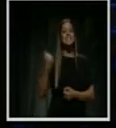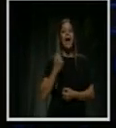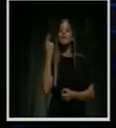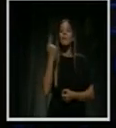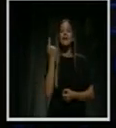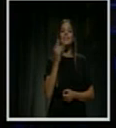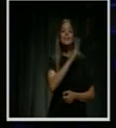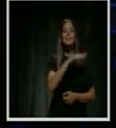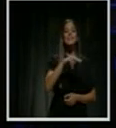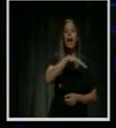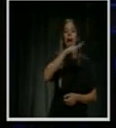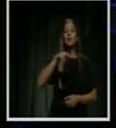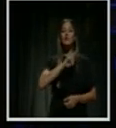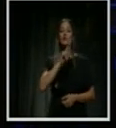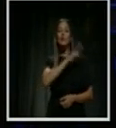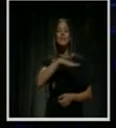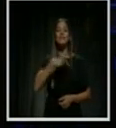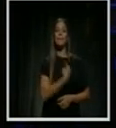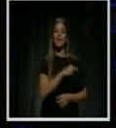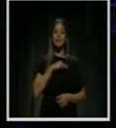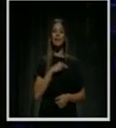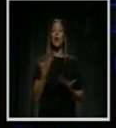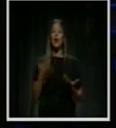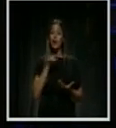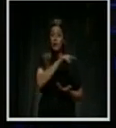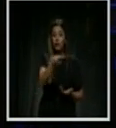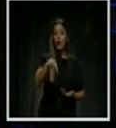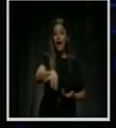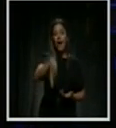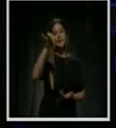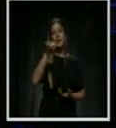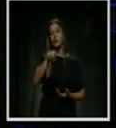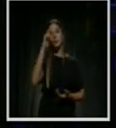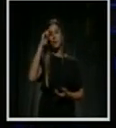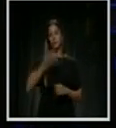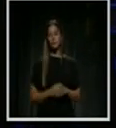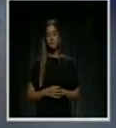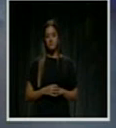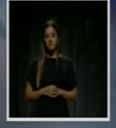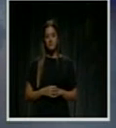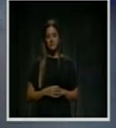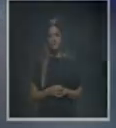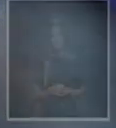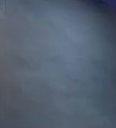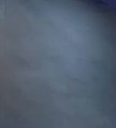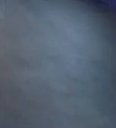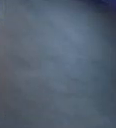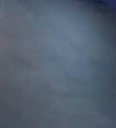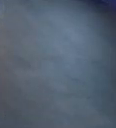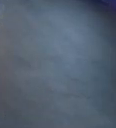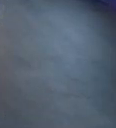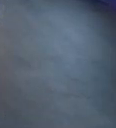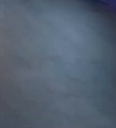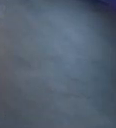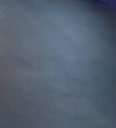u tal-Maltin u s-saħħa tal-għażla nhar is-Sibt li ġej hija f'idejkom. Wara dik l-introduzzjoni ħa ngħaddus għad-domandi